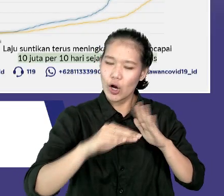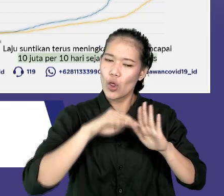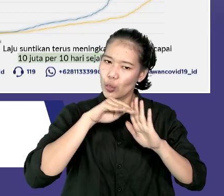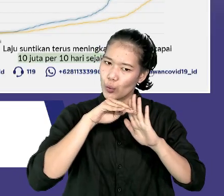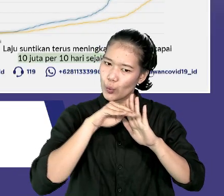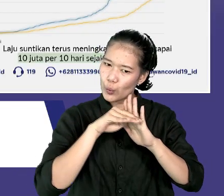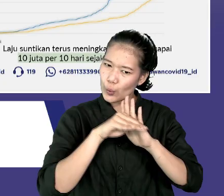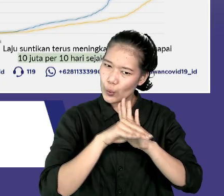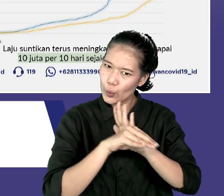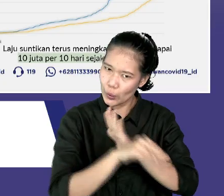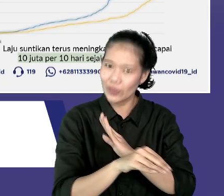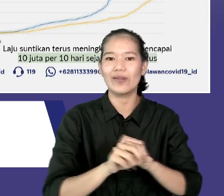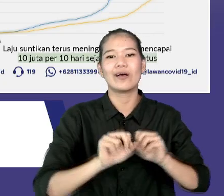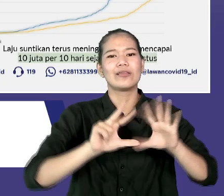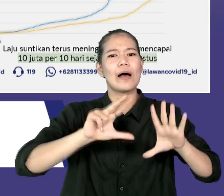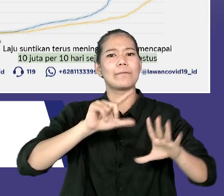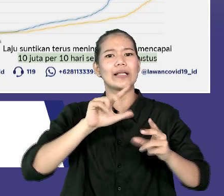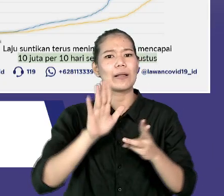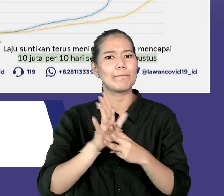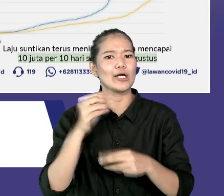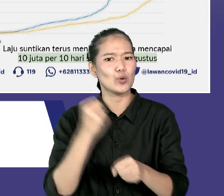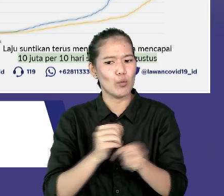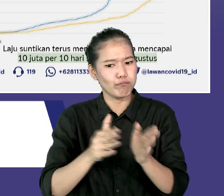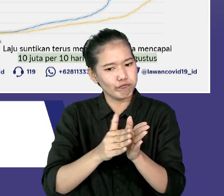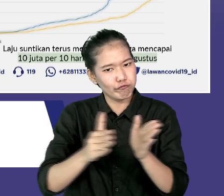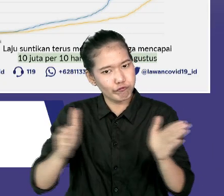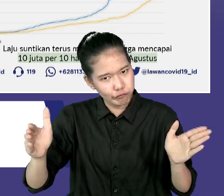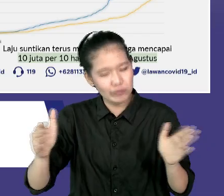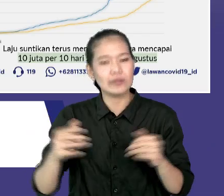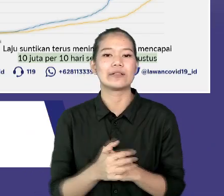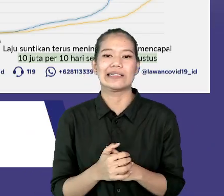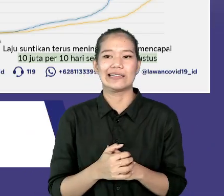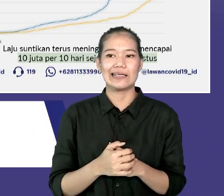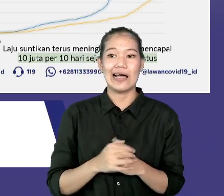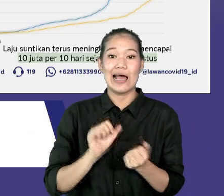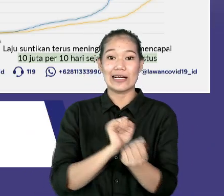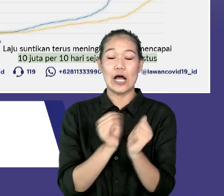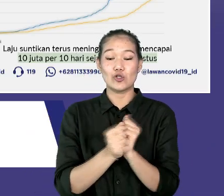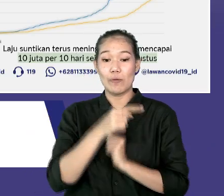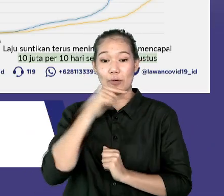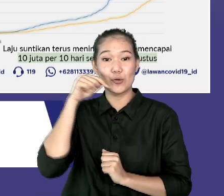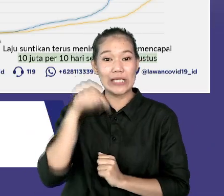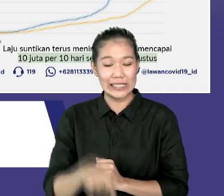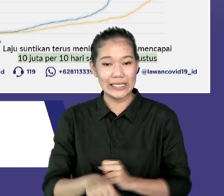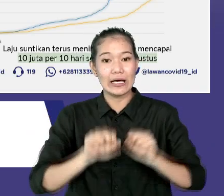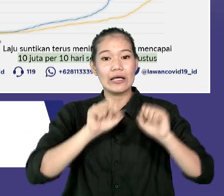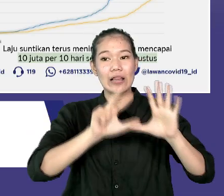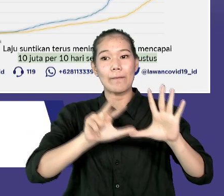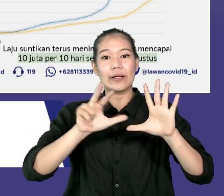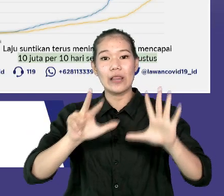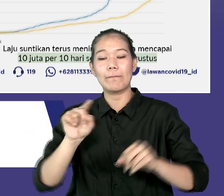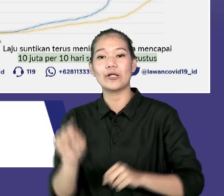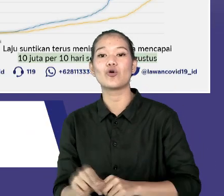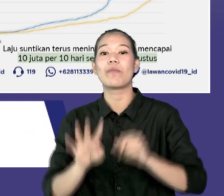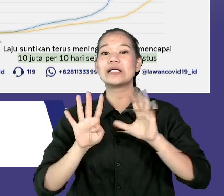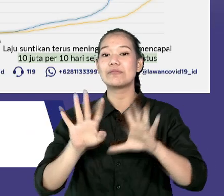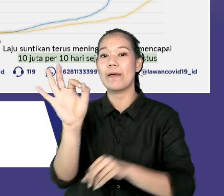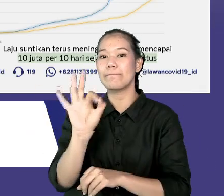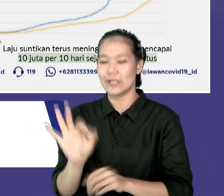penurunan selama 8 minggu berturut-turut. Kasus di minggu ini telah turun 88,9%